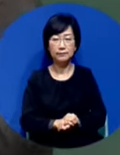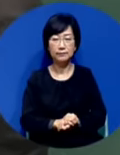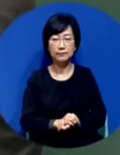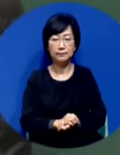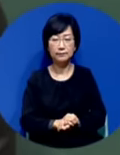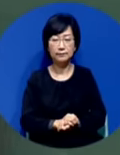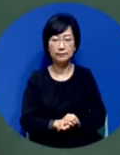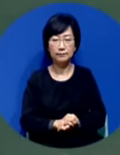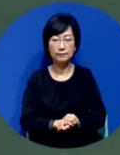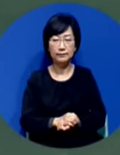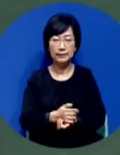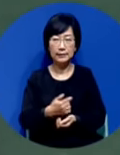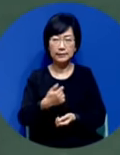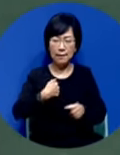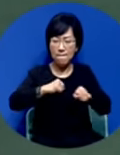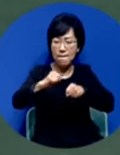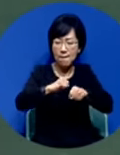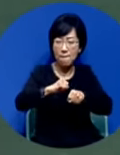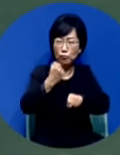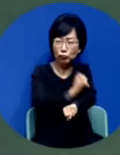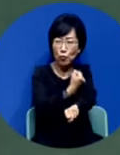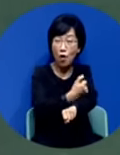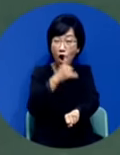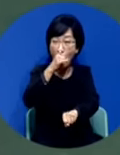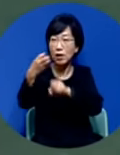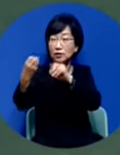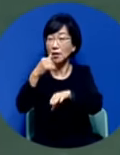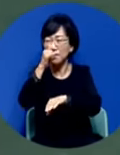아니고 이 대열에 누가 섰냐 이 말이에요.